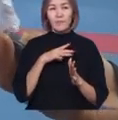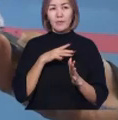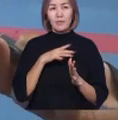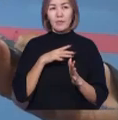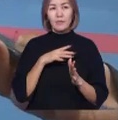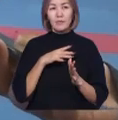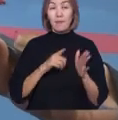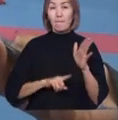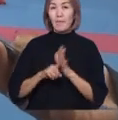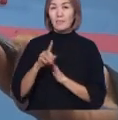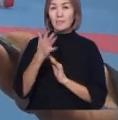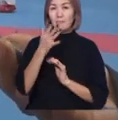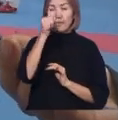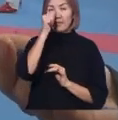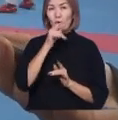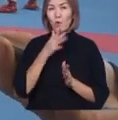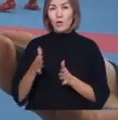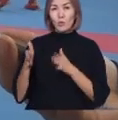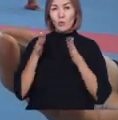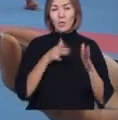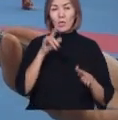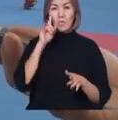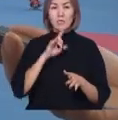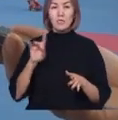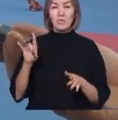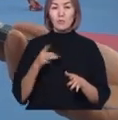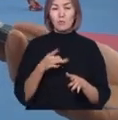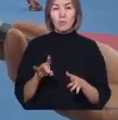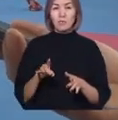Ең бірінші келген кезде 5 айдан кейін Қазақстан